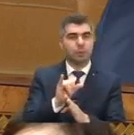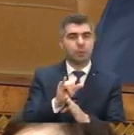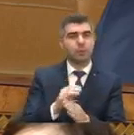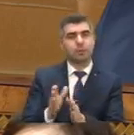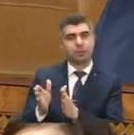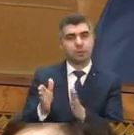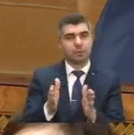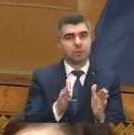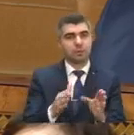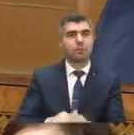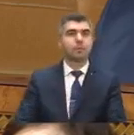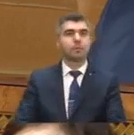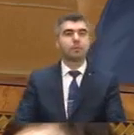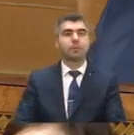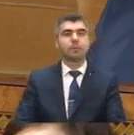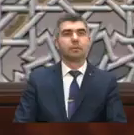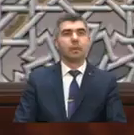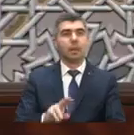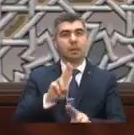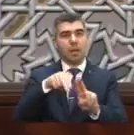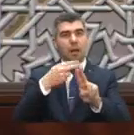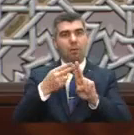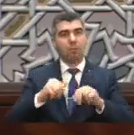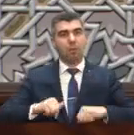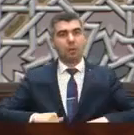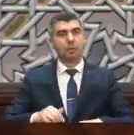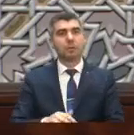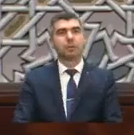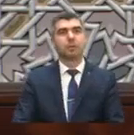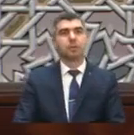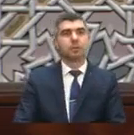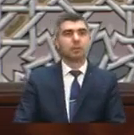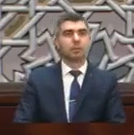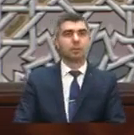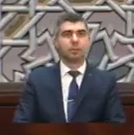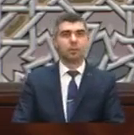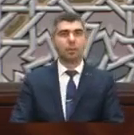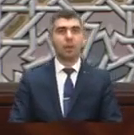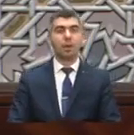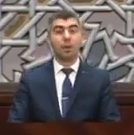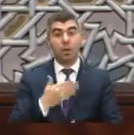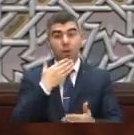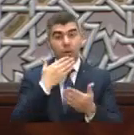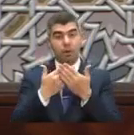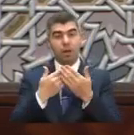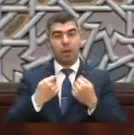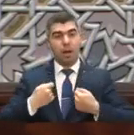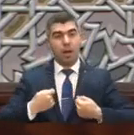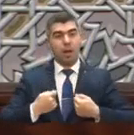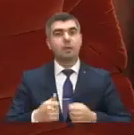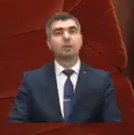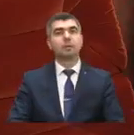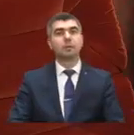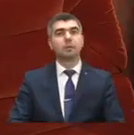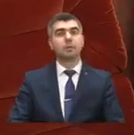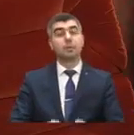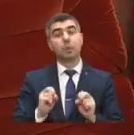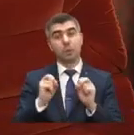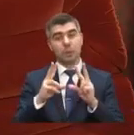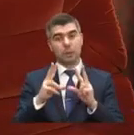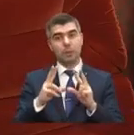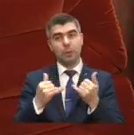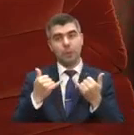الوزير. جواب السيد الوزير، تفضلوا. شكرا سيد الرئيس. سيد النائب المحترم، بالفعل اليوم